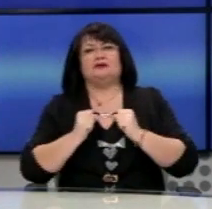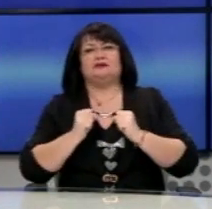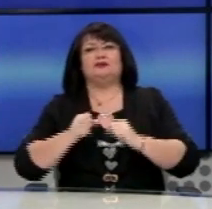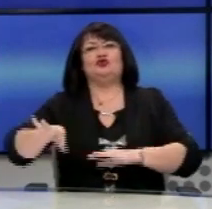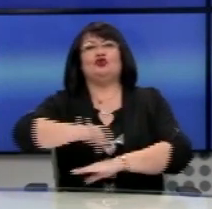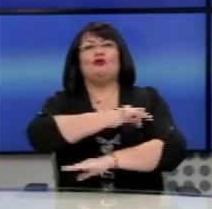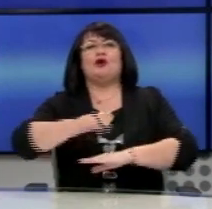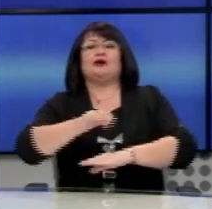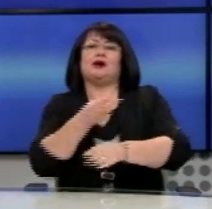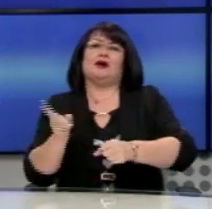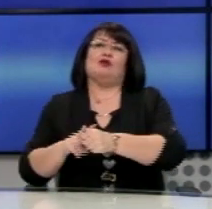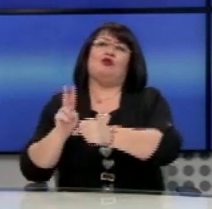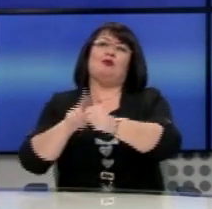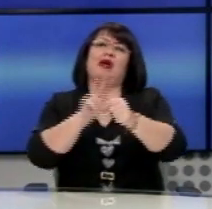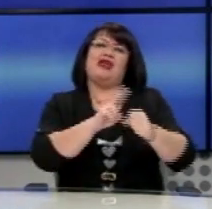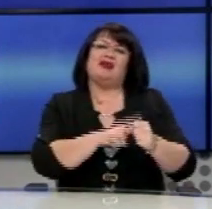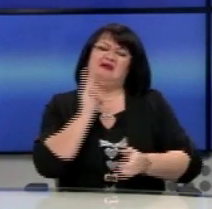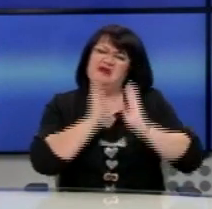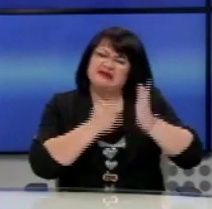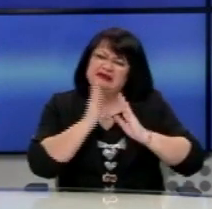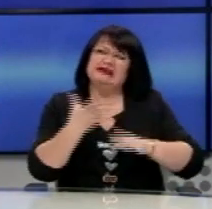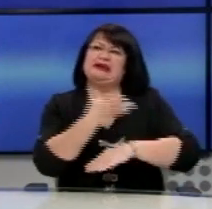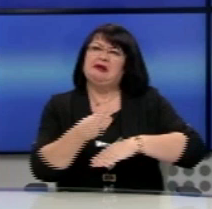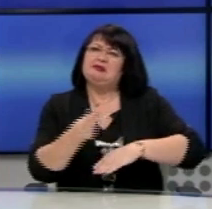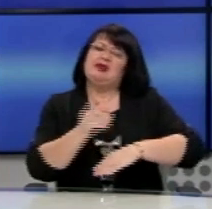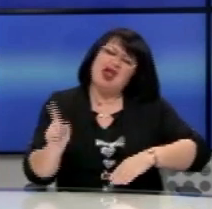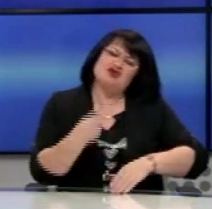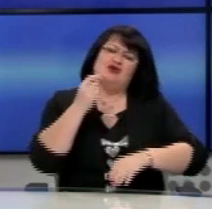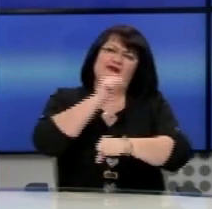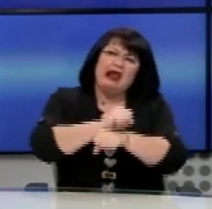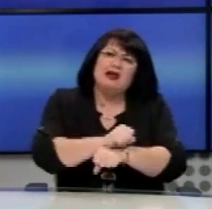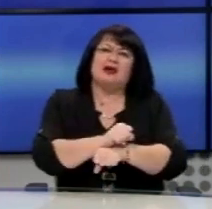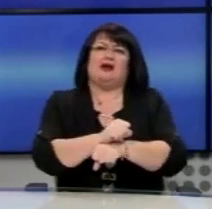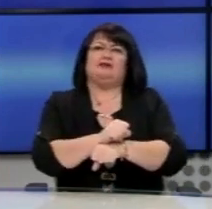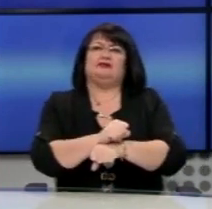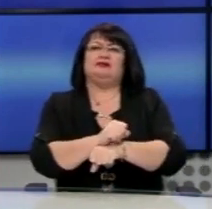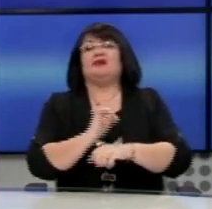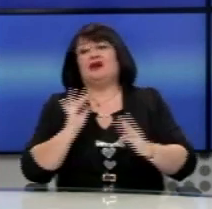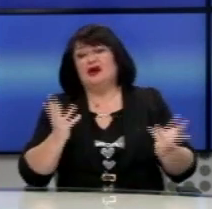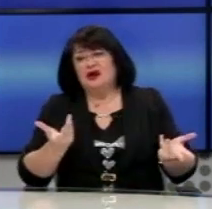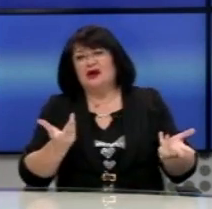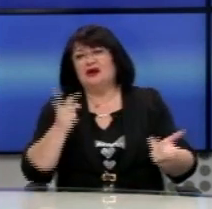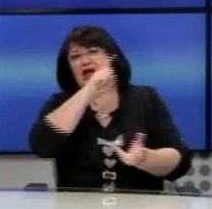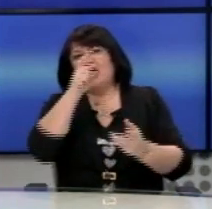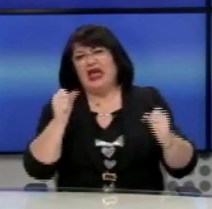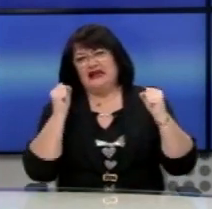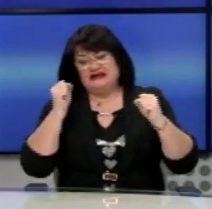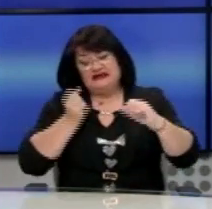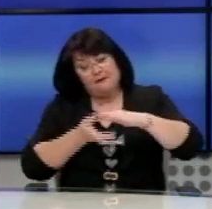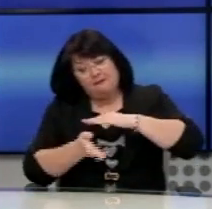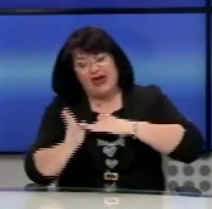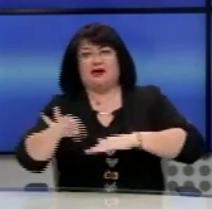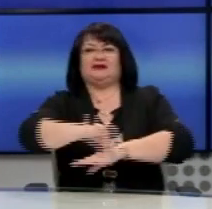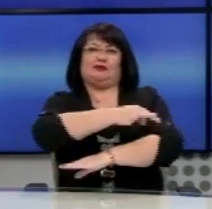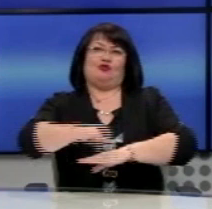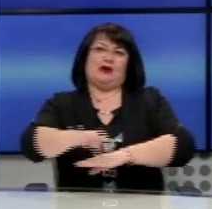που έδωσαν τη ζωή τους, μάτωσαν, βασανίστηκαν, εξορίστηκαν, φυλακίστηκαν ή έζησαν εκείνες τις